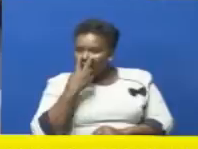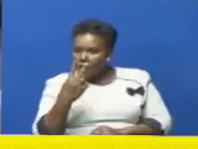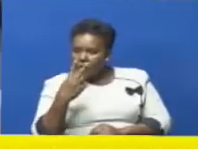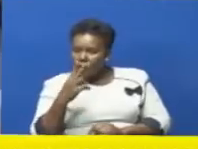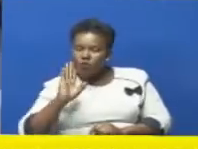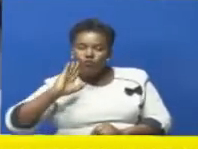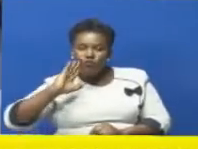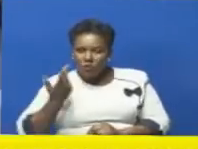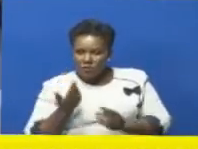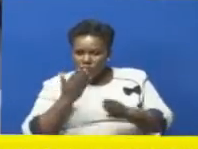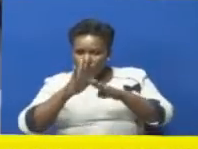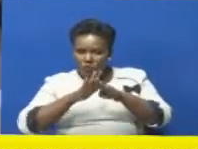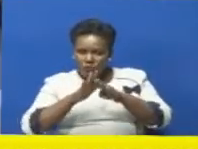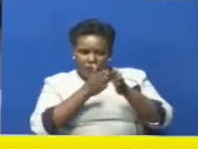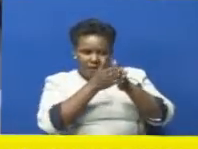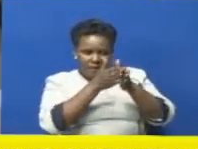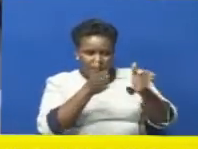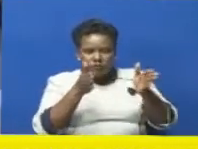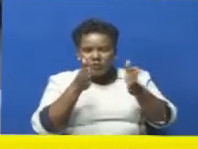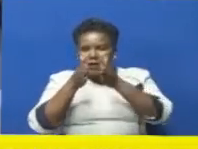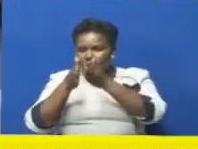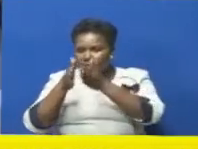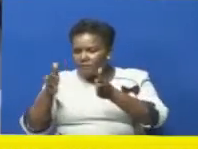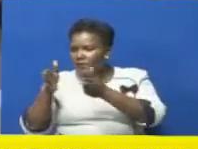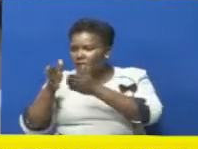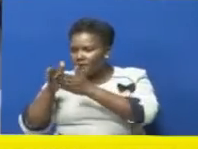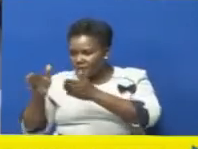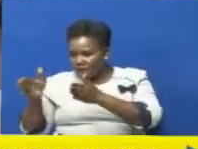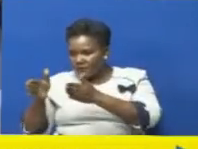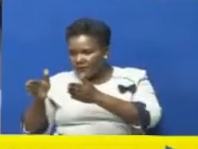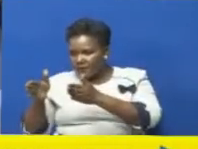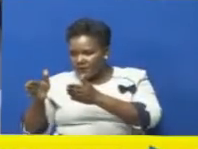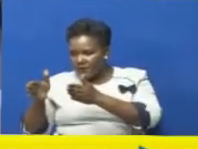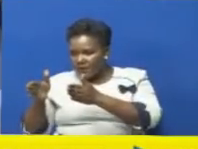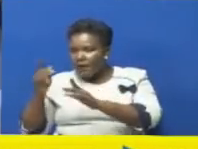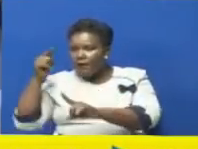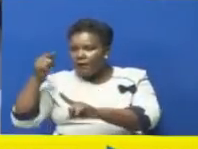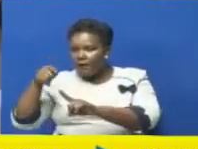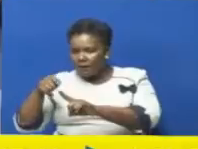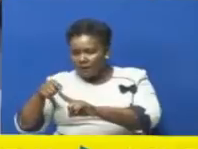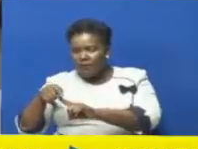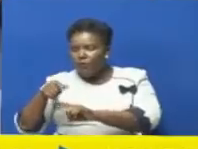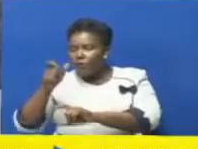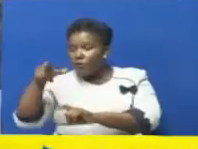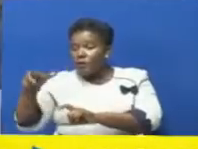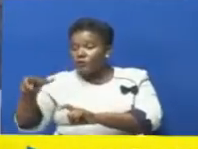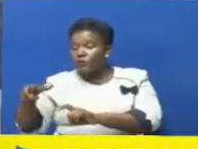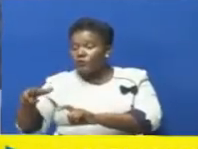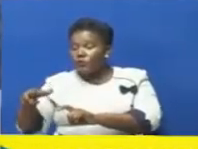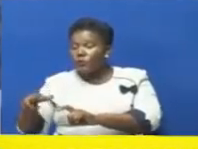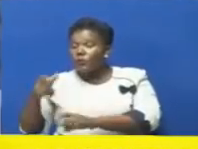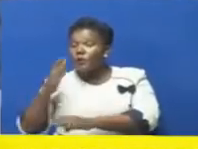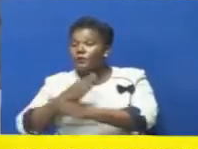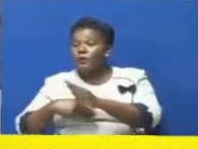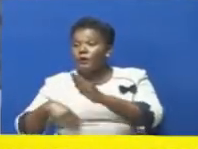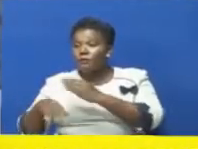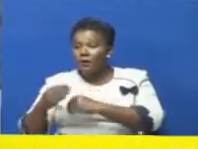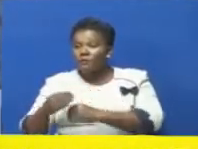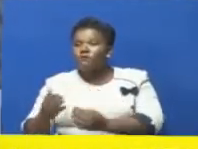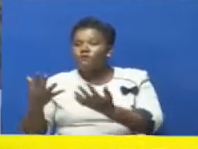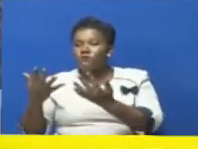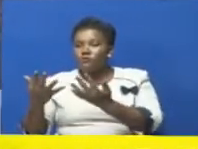zilizopo na kuweza kuleta ustawi wa watu wenye ulemavu. Mkurugenzi wa chama